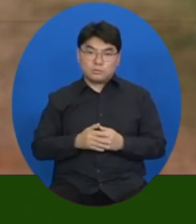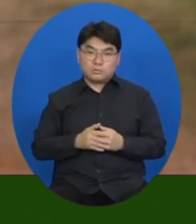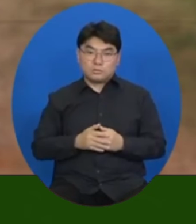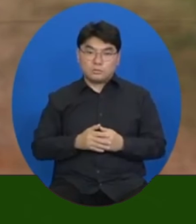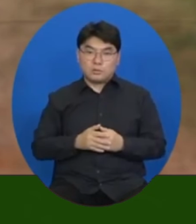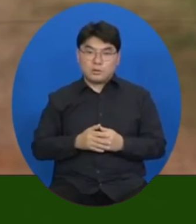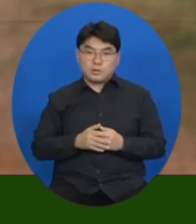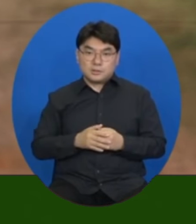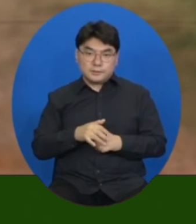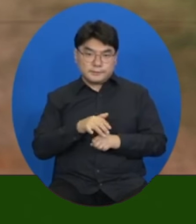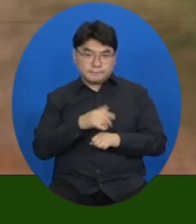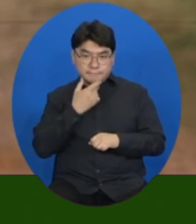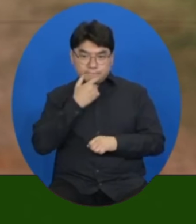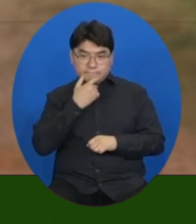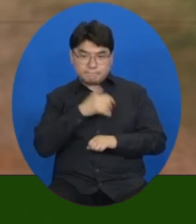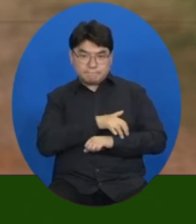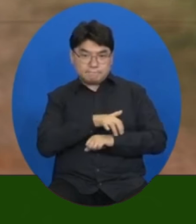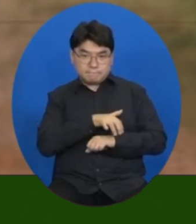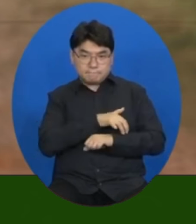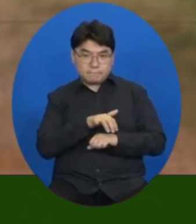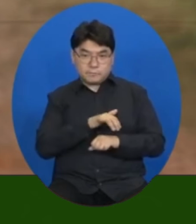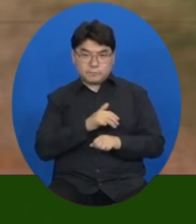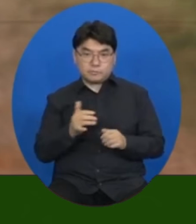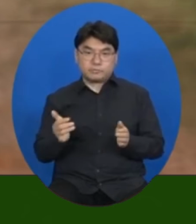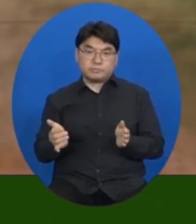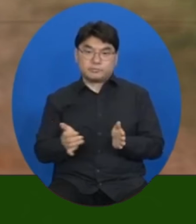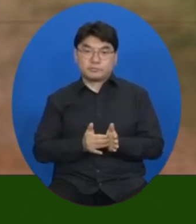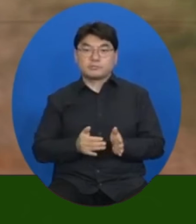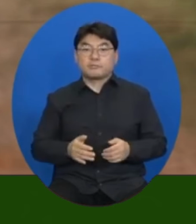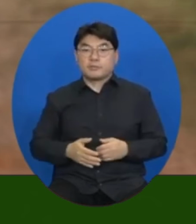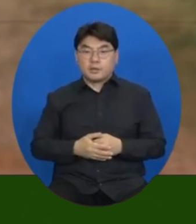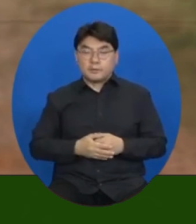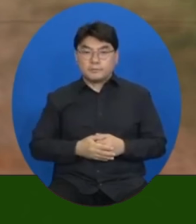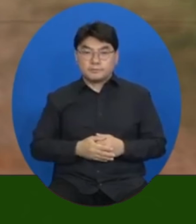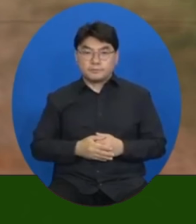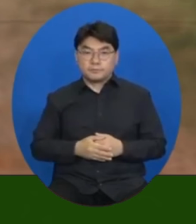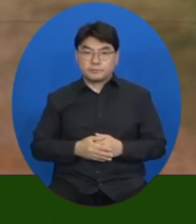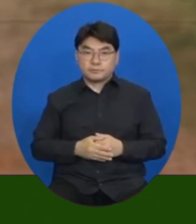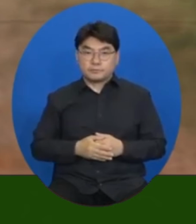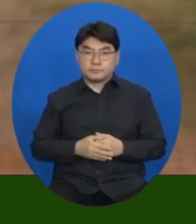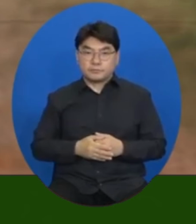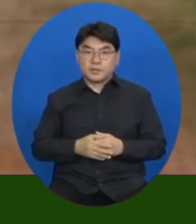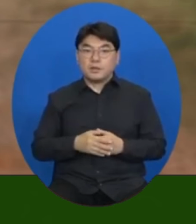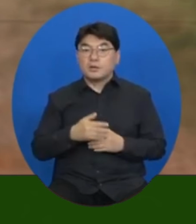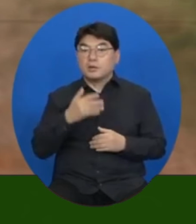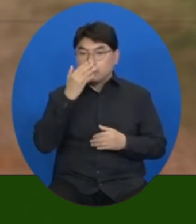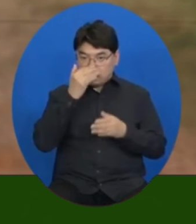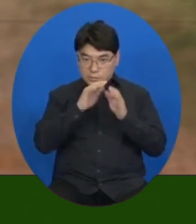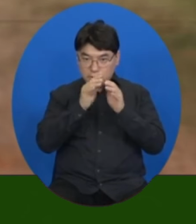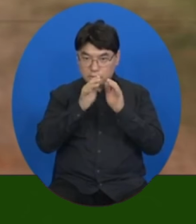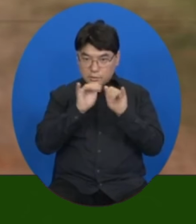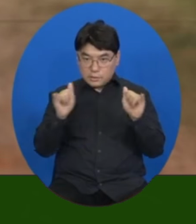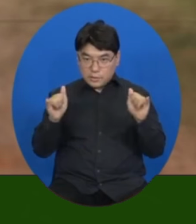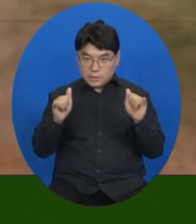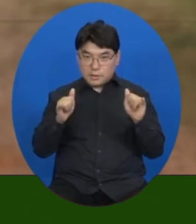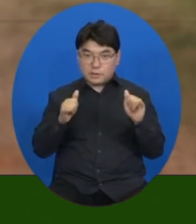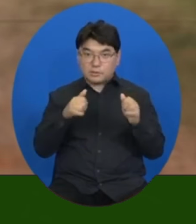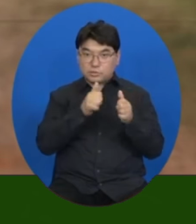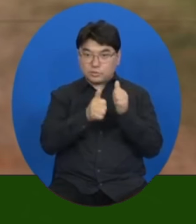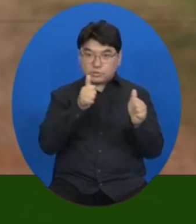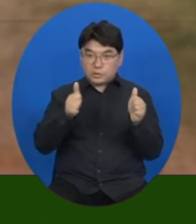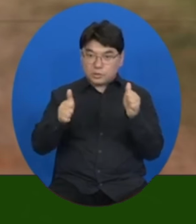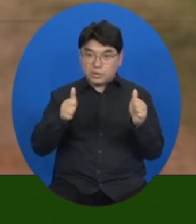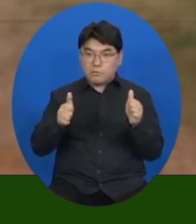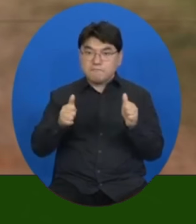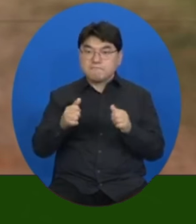굉장히 불쾌해지는 겁니다 이것이 굉장히 거슬리게 되는 거예요이 유대지도 들은 철저한 민족